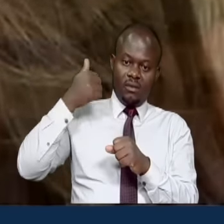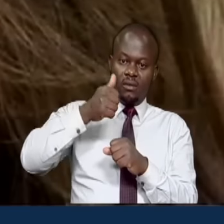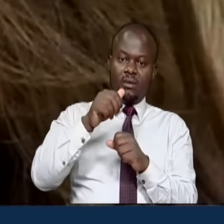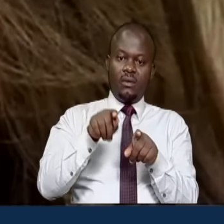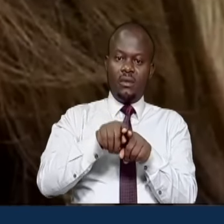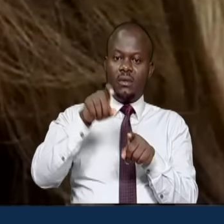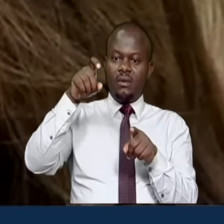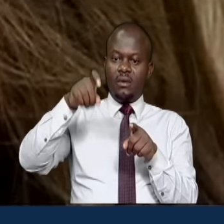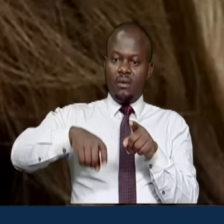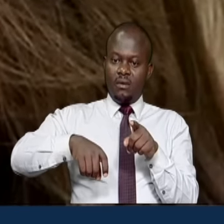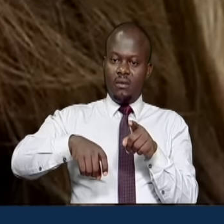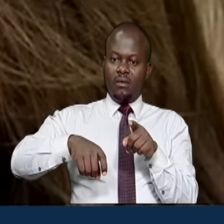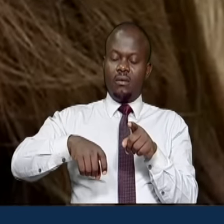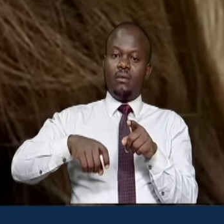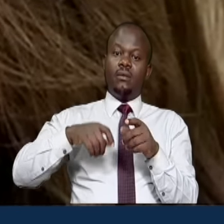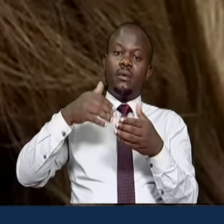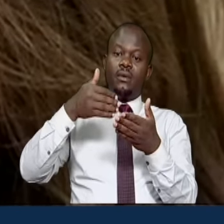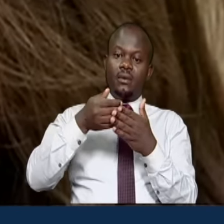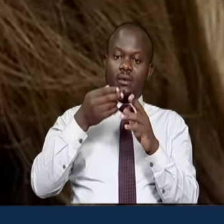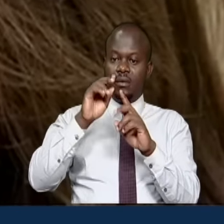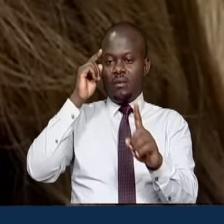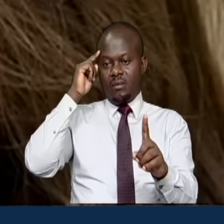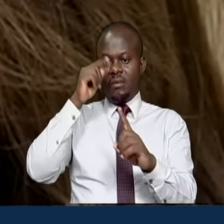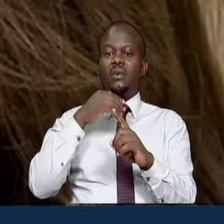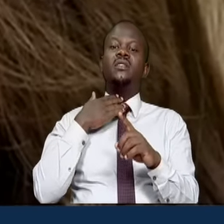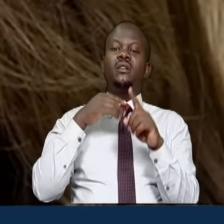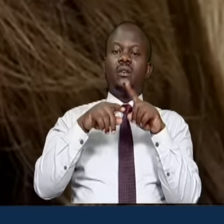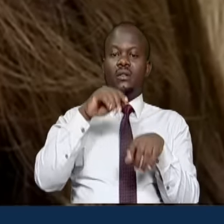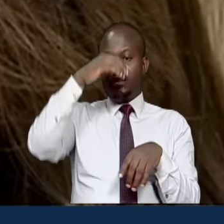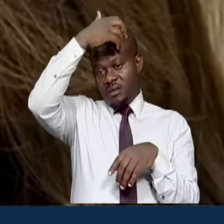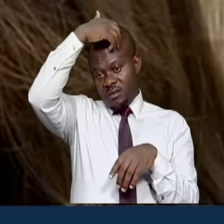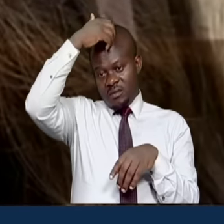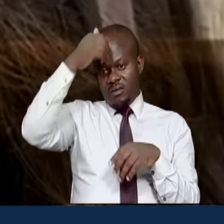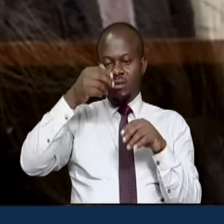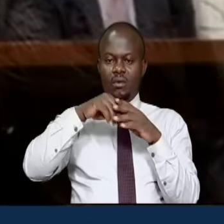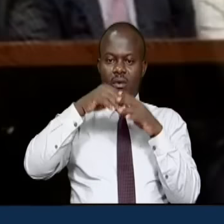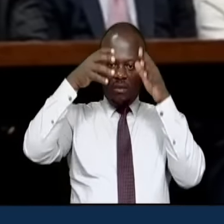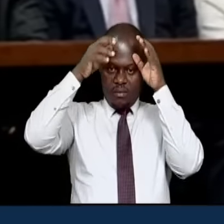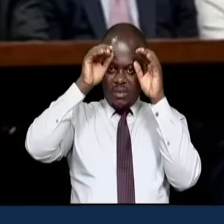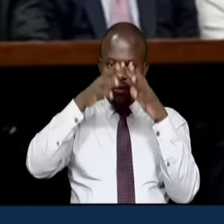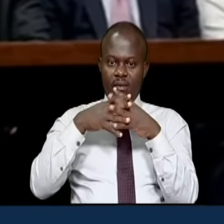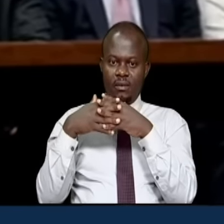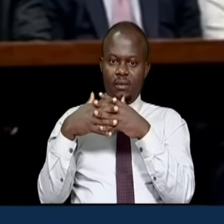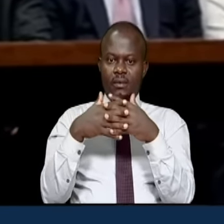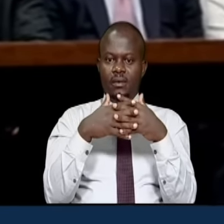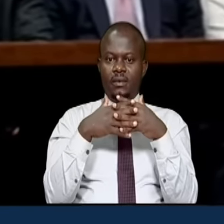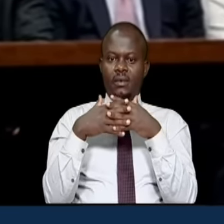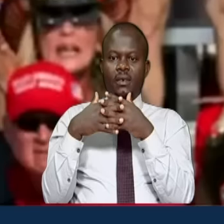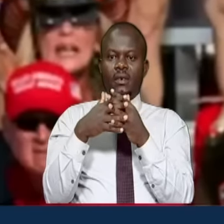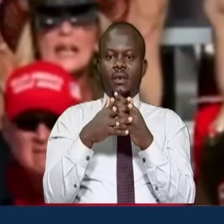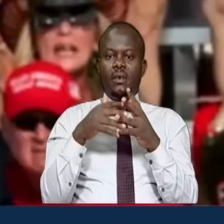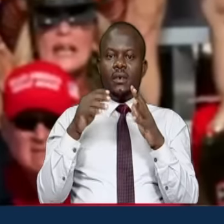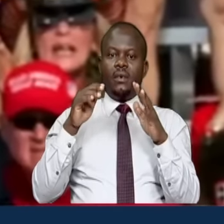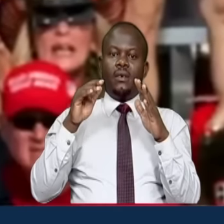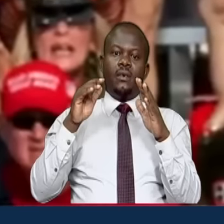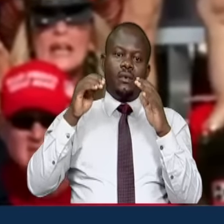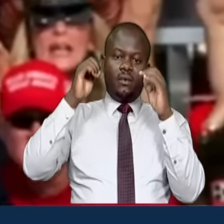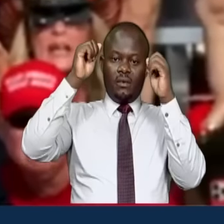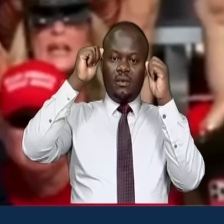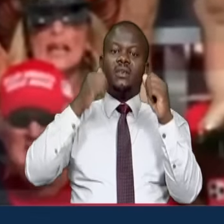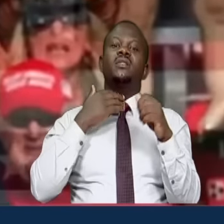bikwiye, hakarinda habaho umugambi w'abashatse kwica Donald Trump wabaye perezida wa Leta Zunze Ubumwe za Amerika urimo kwiyamamaza ashaka